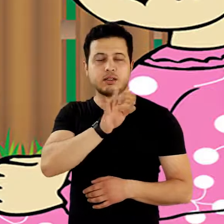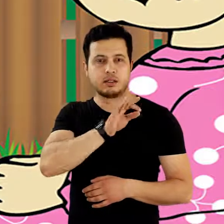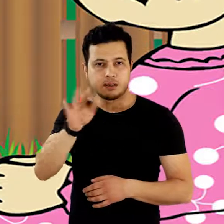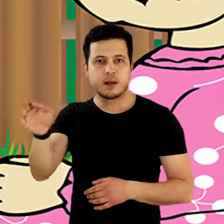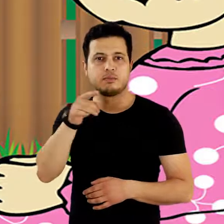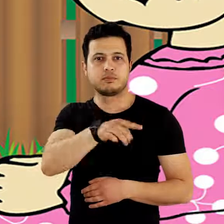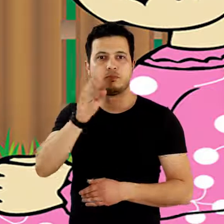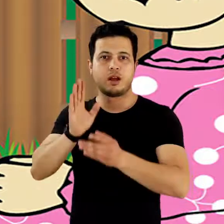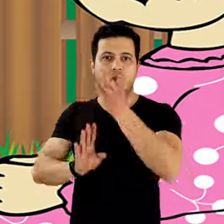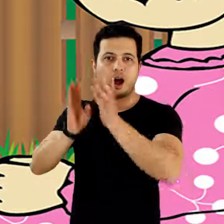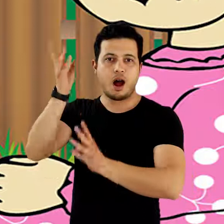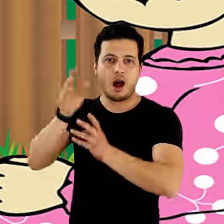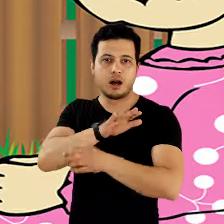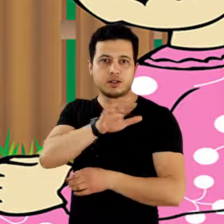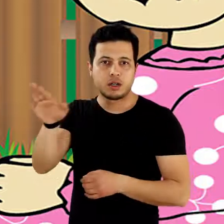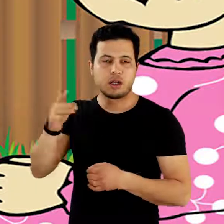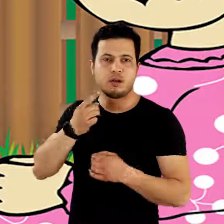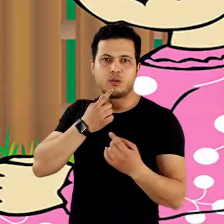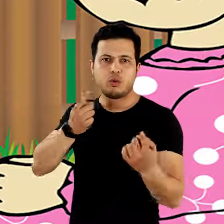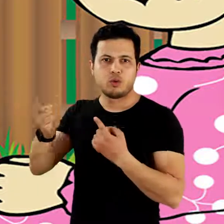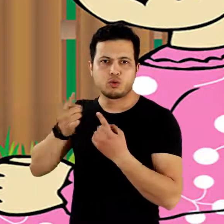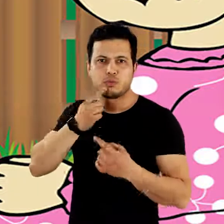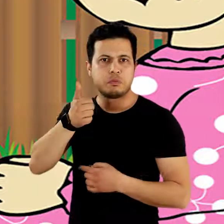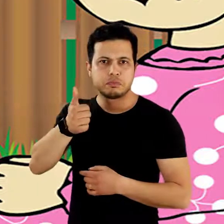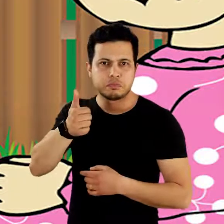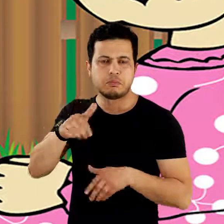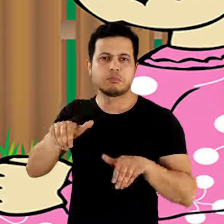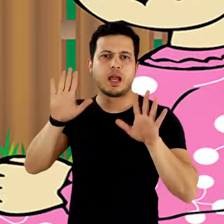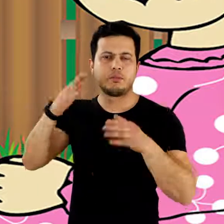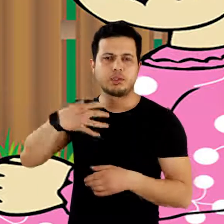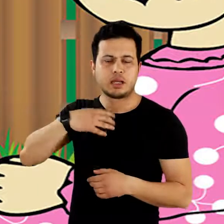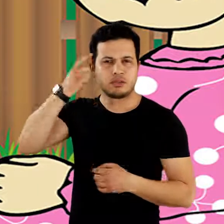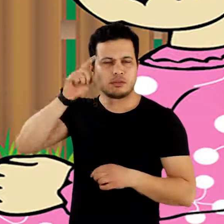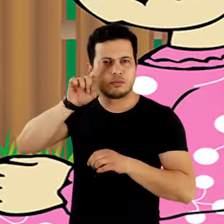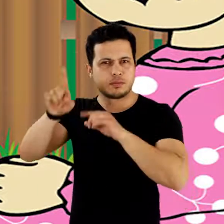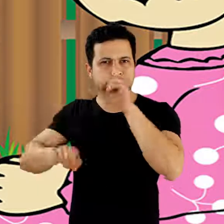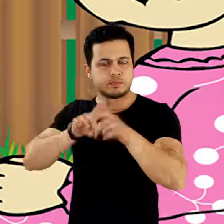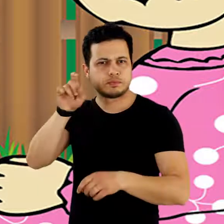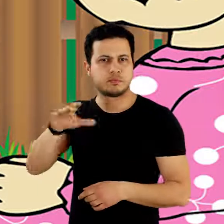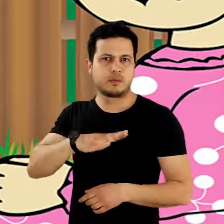gerçekten ağaçlarla konuşulur mu diye düşünmekten kendilerini alamıyorlardı.